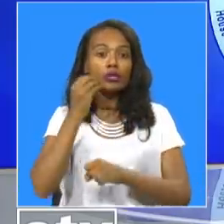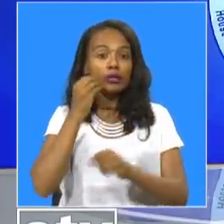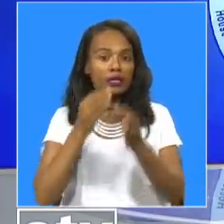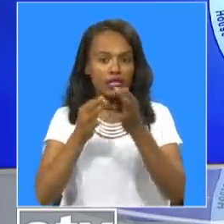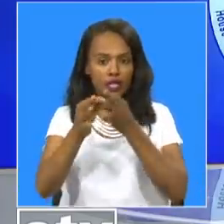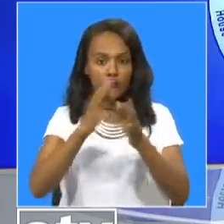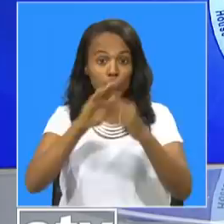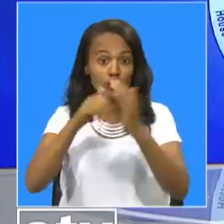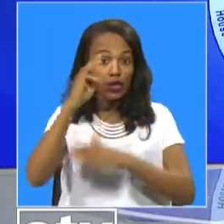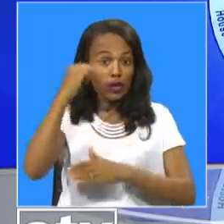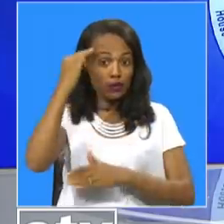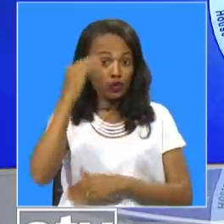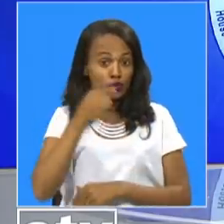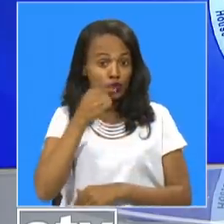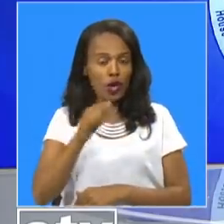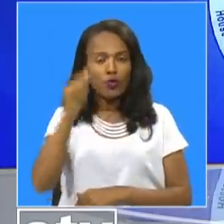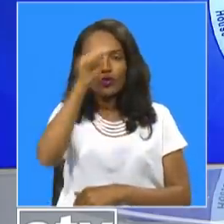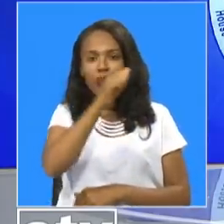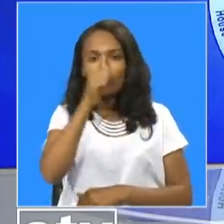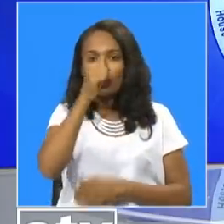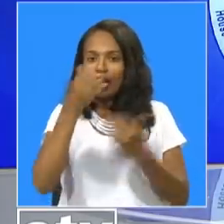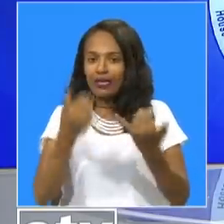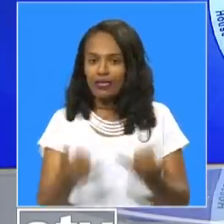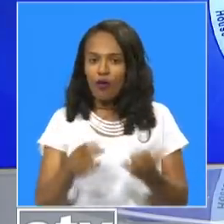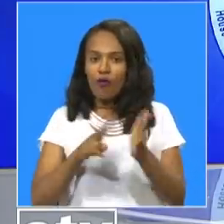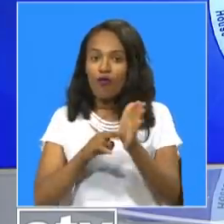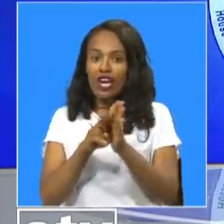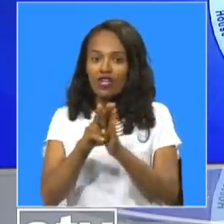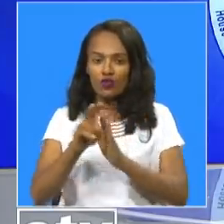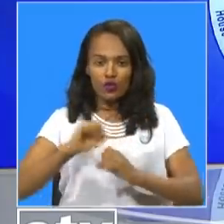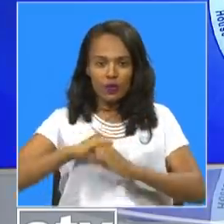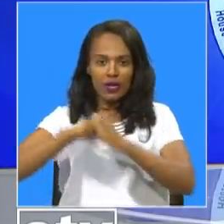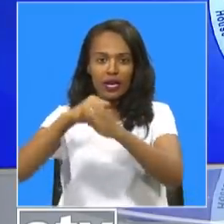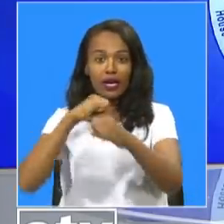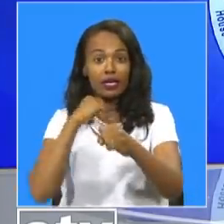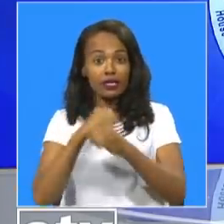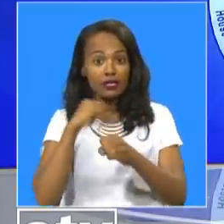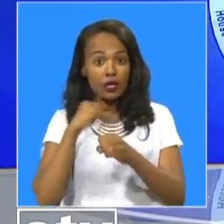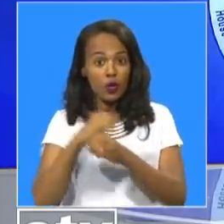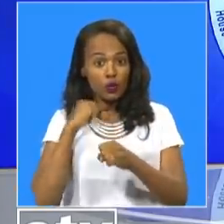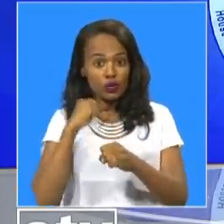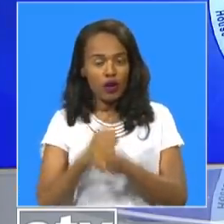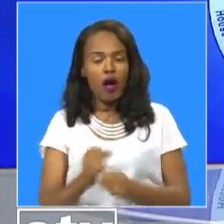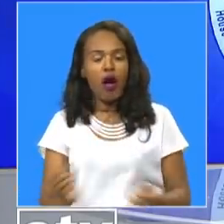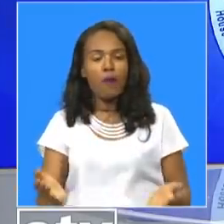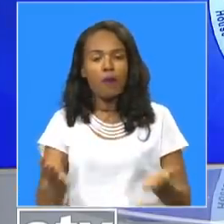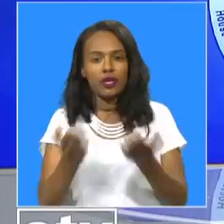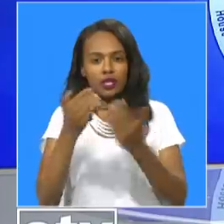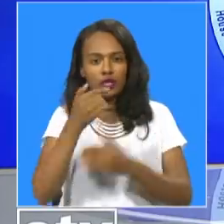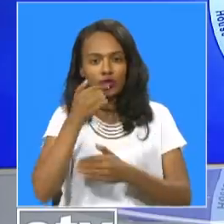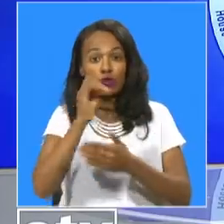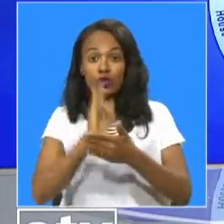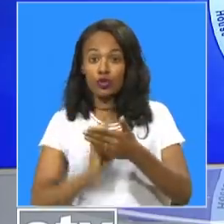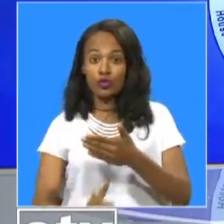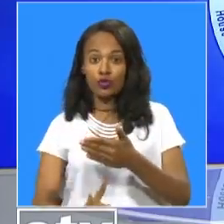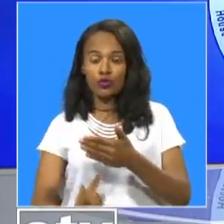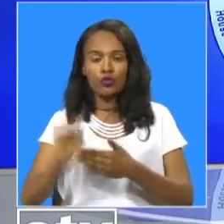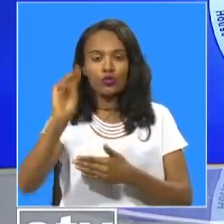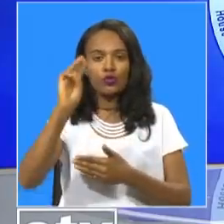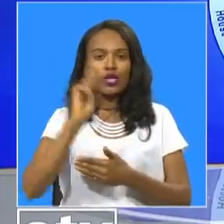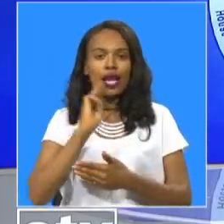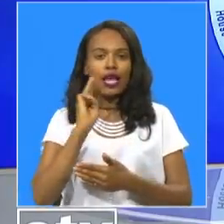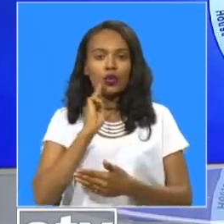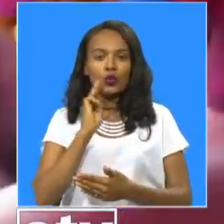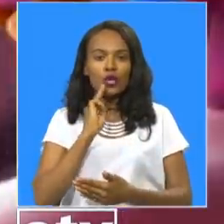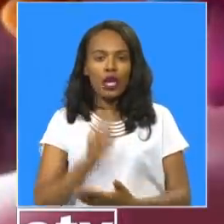ገለጹት። ጠቅላይ ሚኒስትሩ እንዳሉት በኢትዮጵያ ስካሁን ቫይረሱን ለመከላከል የተሰራው ስራ አበረታች ነው። ለዝርዝሩ ሰናይት